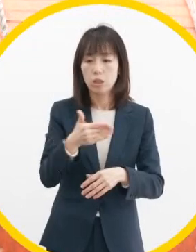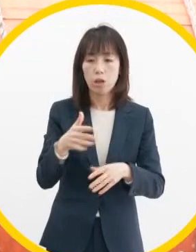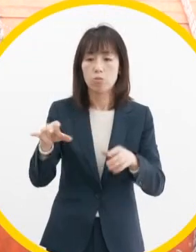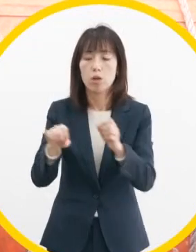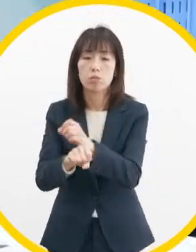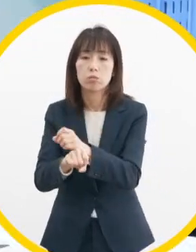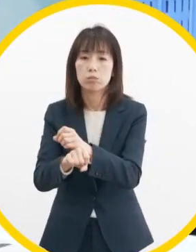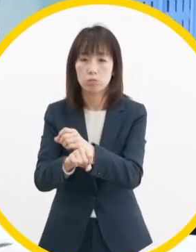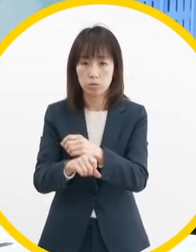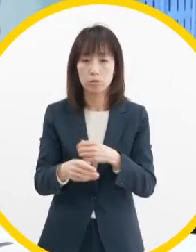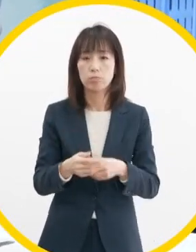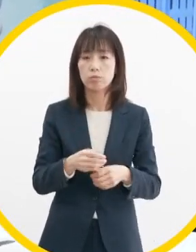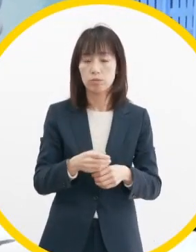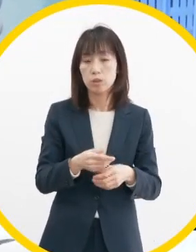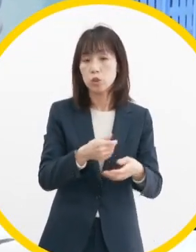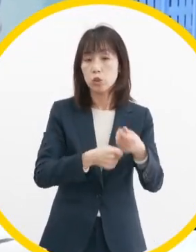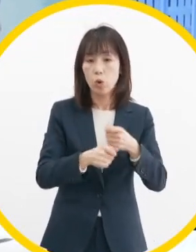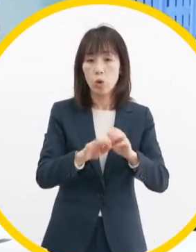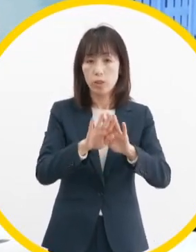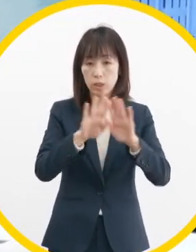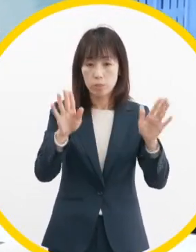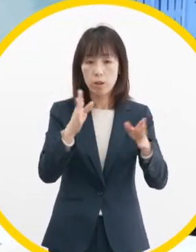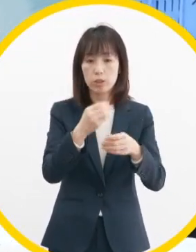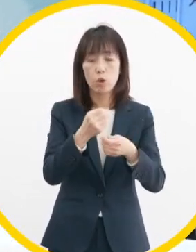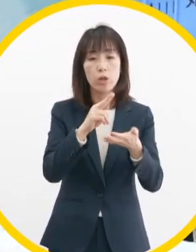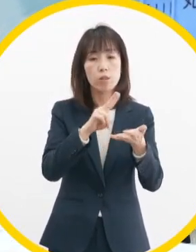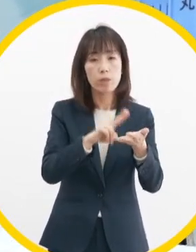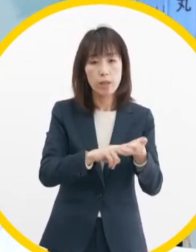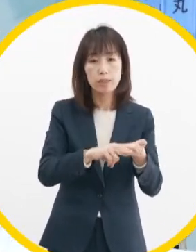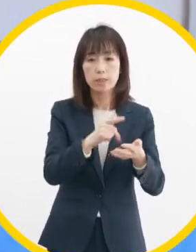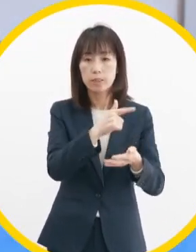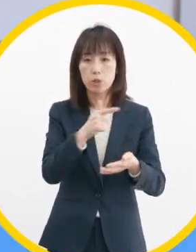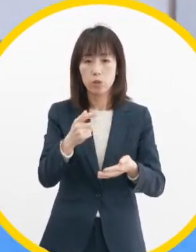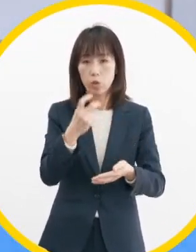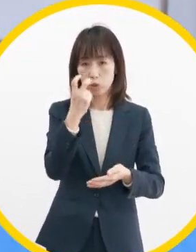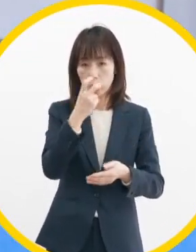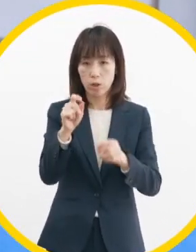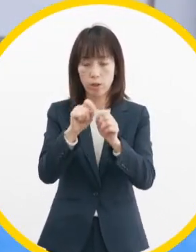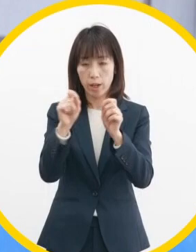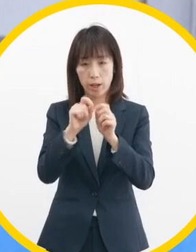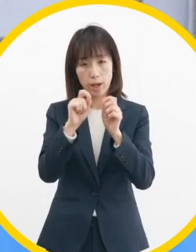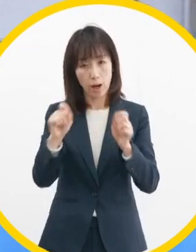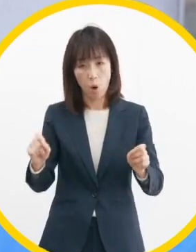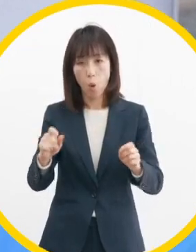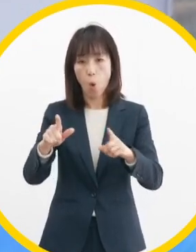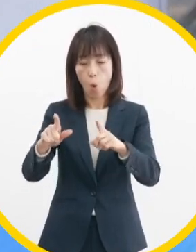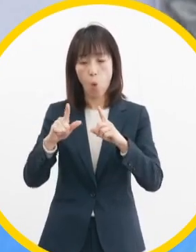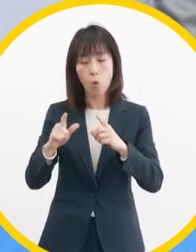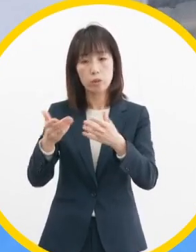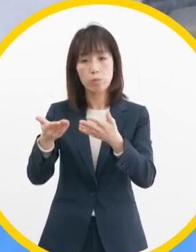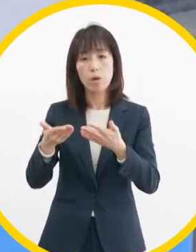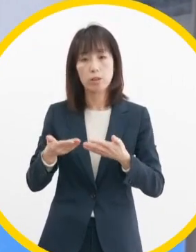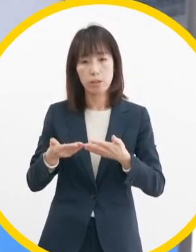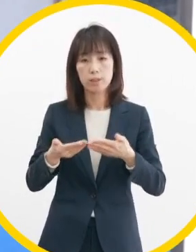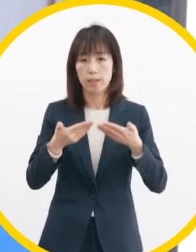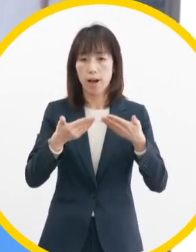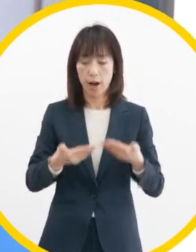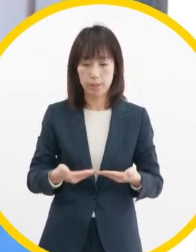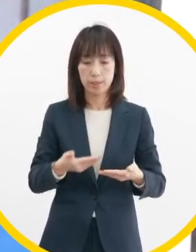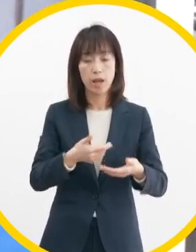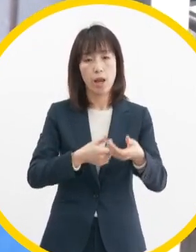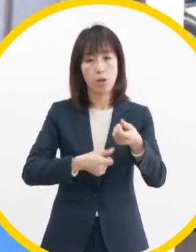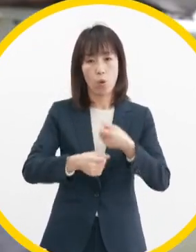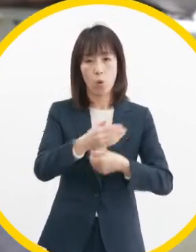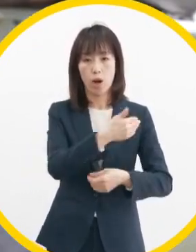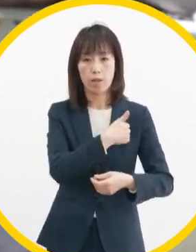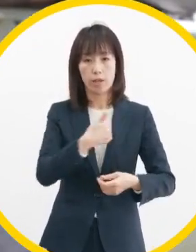まうんですが、漁の解禁を決めたり、いろいろ調査の結果報告してもらったり、安心